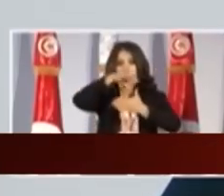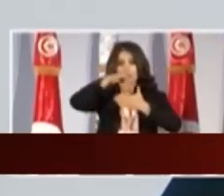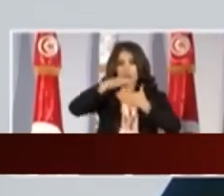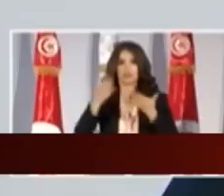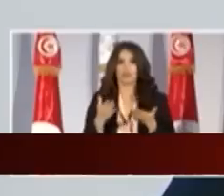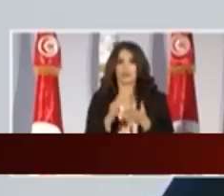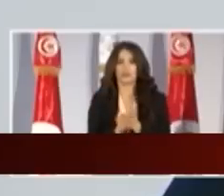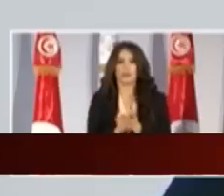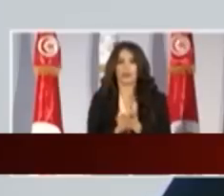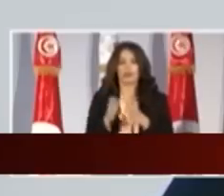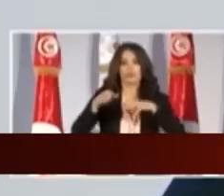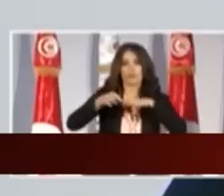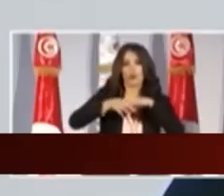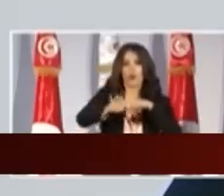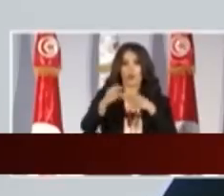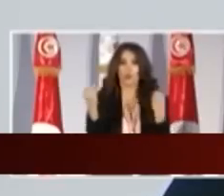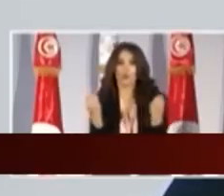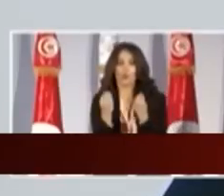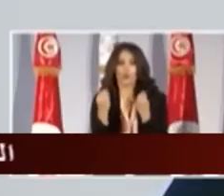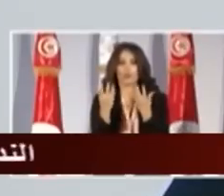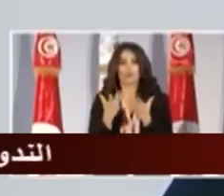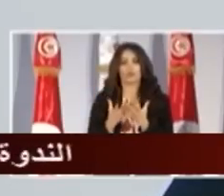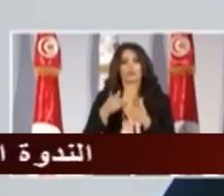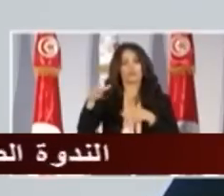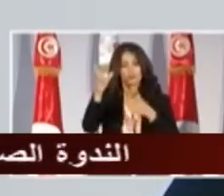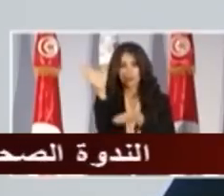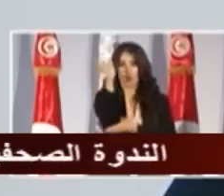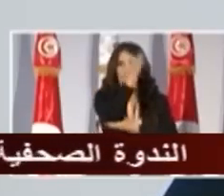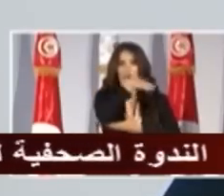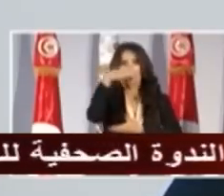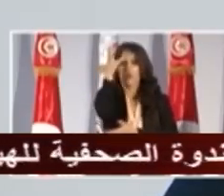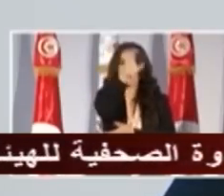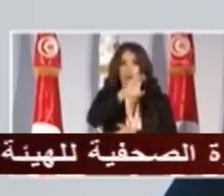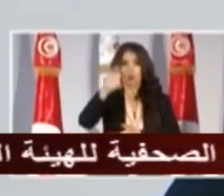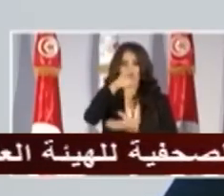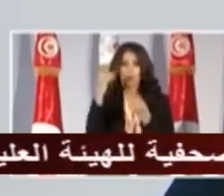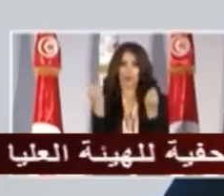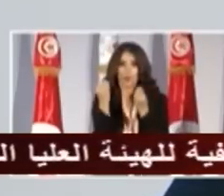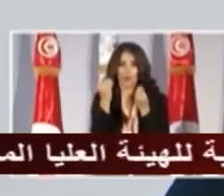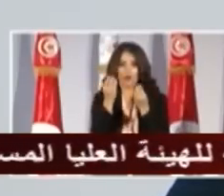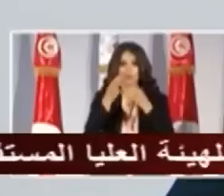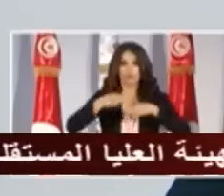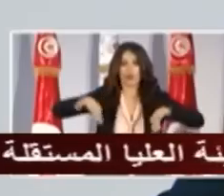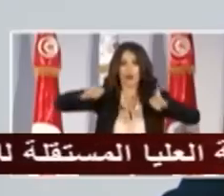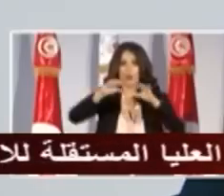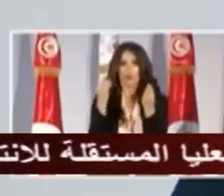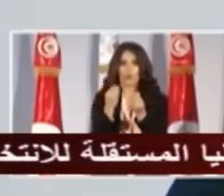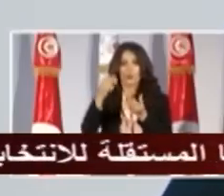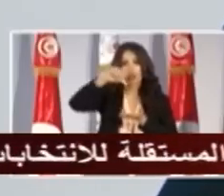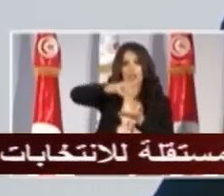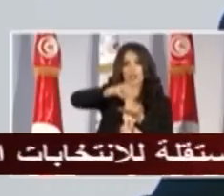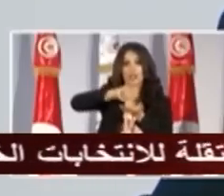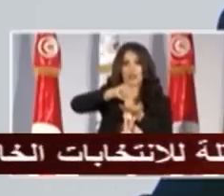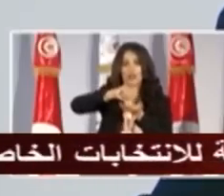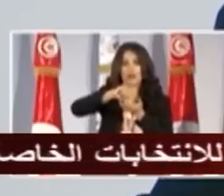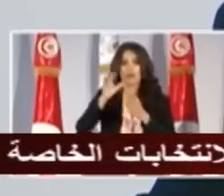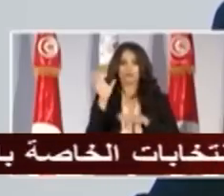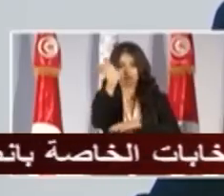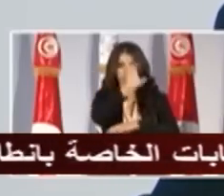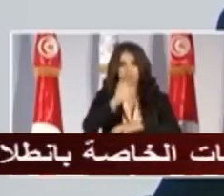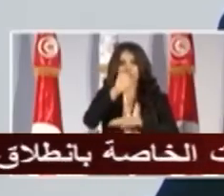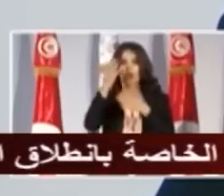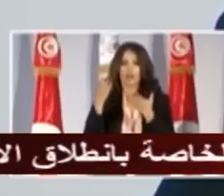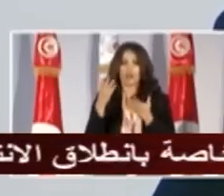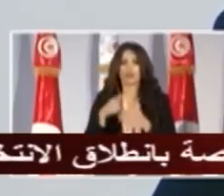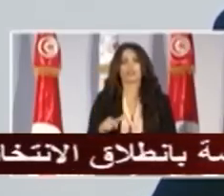الهيئه الفرعيه بال امريكيتين وباقي دول اوروبا ومقرها بين الريال وعندنا